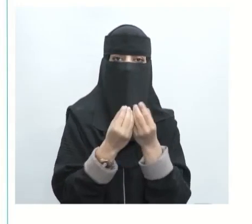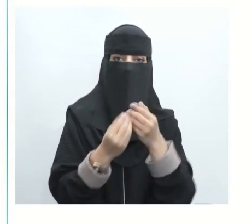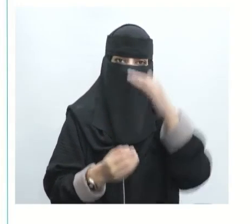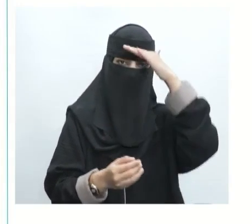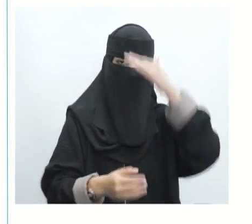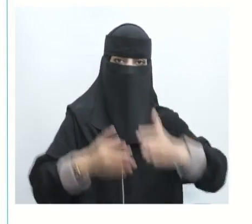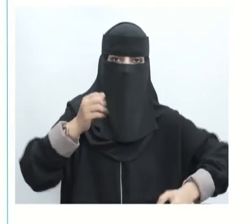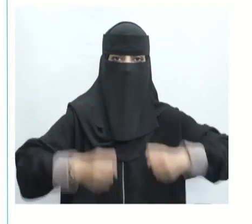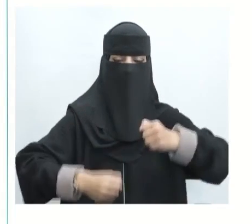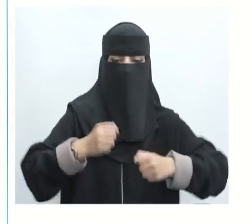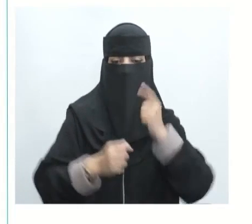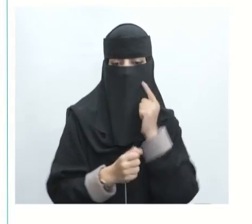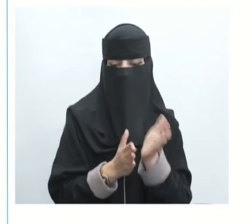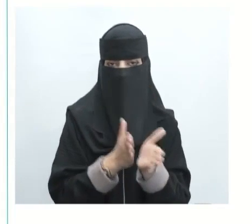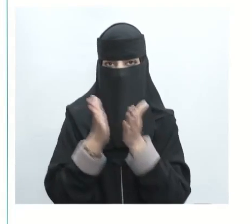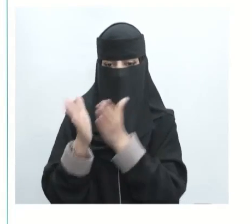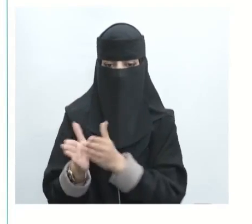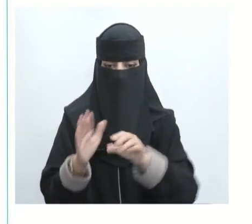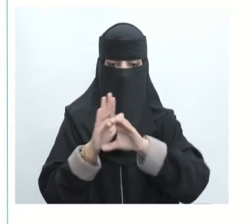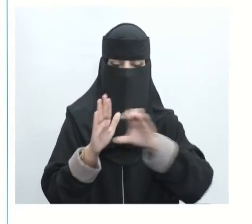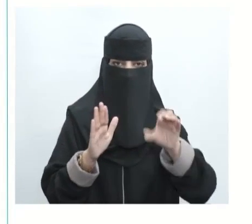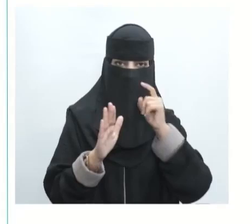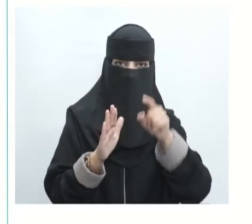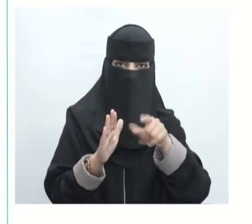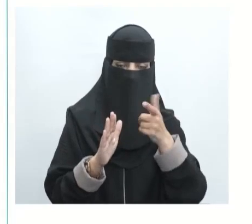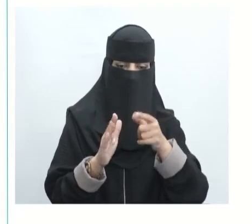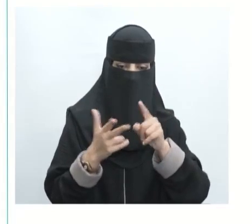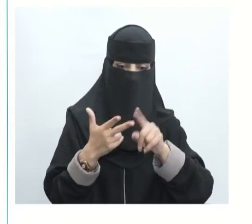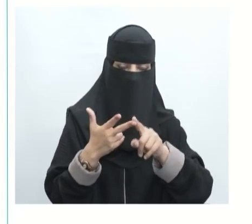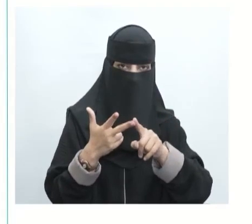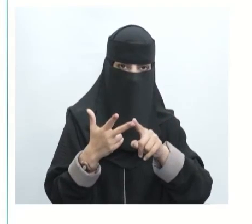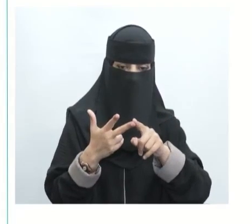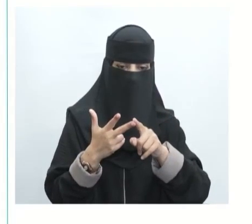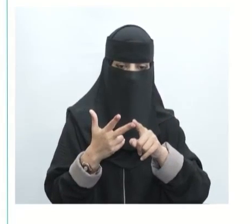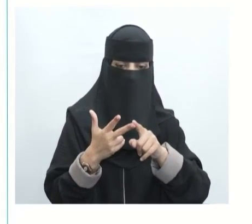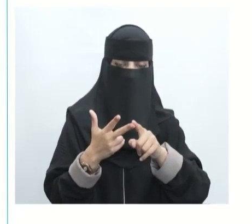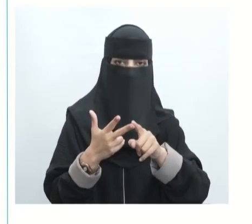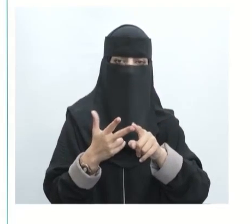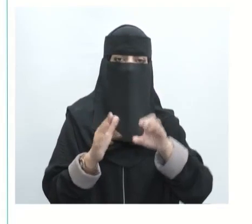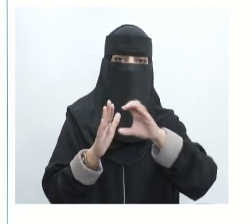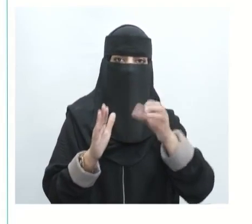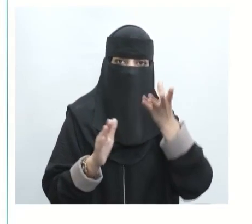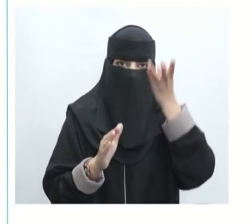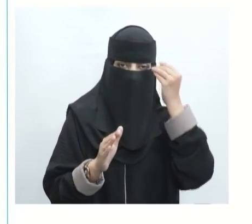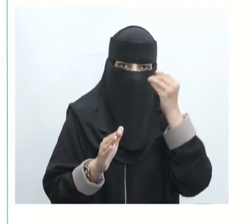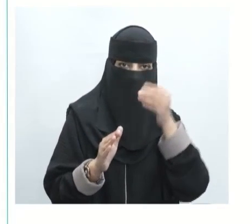المعسكر. بارك الله فيكم. حفظت ثم لدينا فراغ غير بيتين.